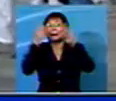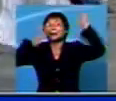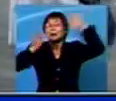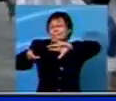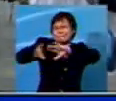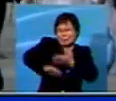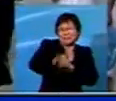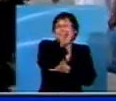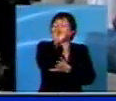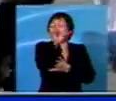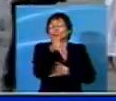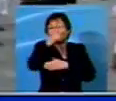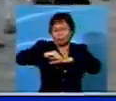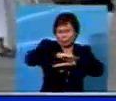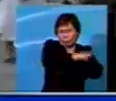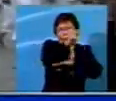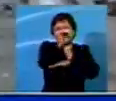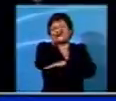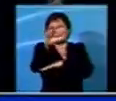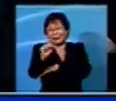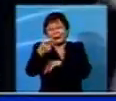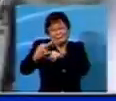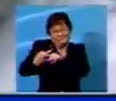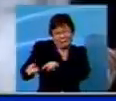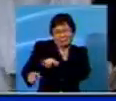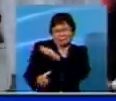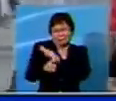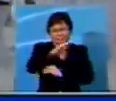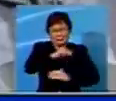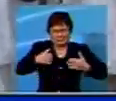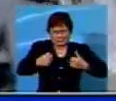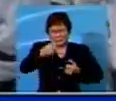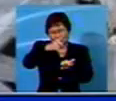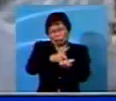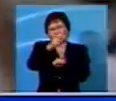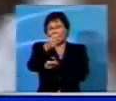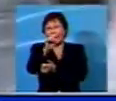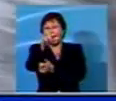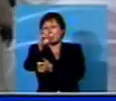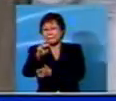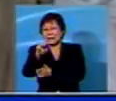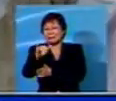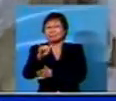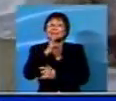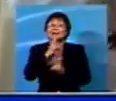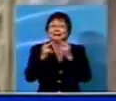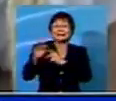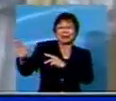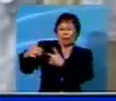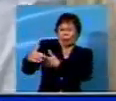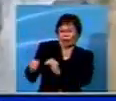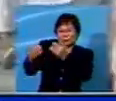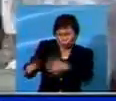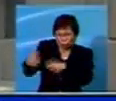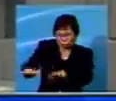meninggal dunia akibat dijangkiti virus ini namun timbalan menteri kesihatan Datuk Dr Hilmi Yahya berkata kementeriannya telah mengambil